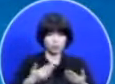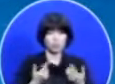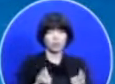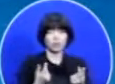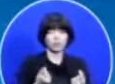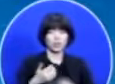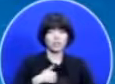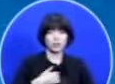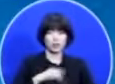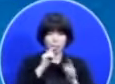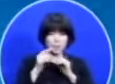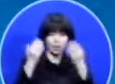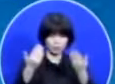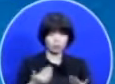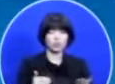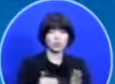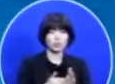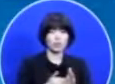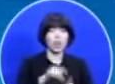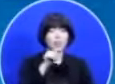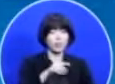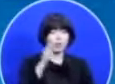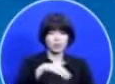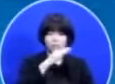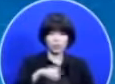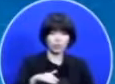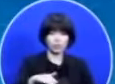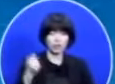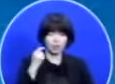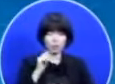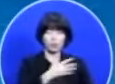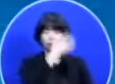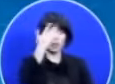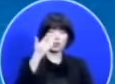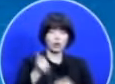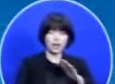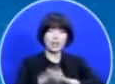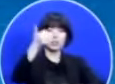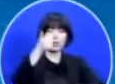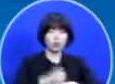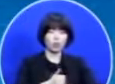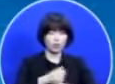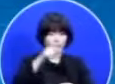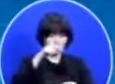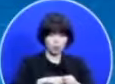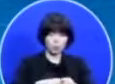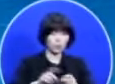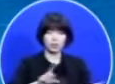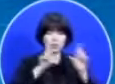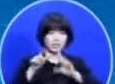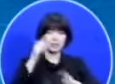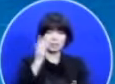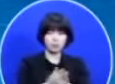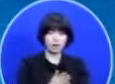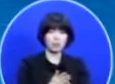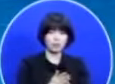말씀하셨어요 너는 절대로 화려한 성공을 목표로 잘지 말